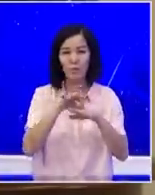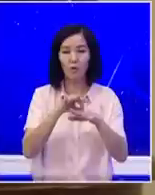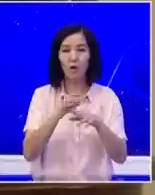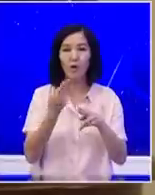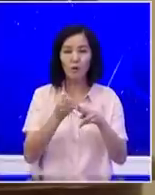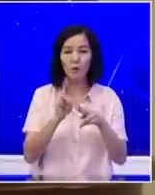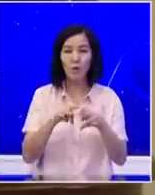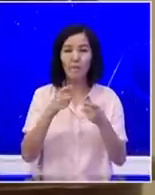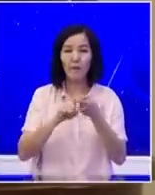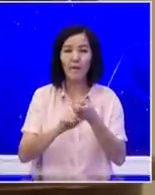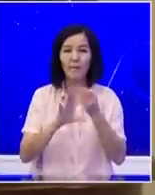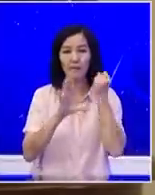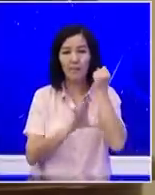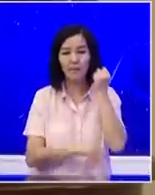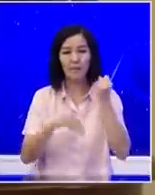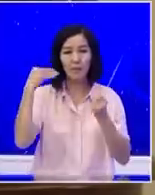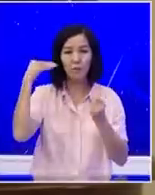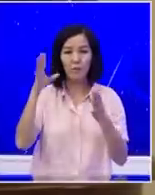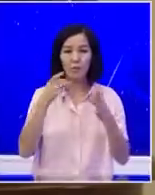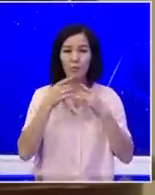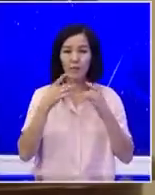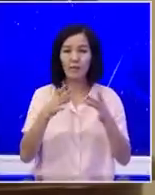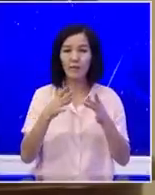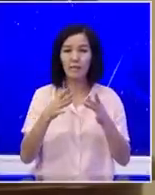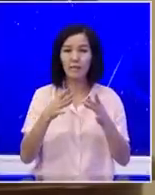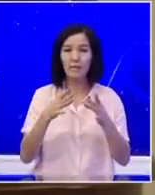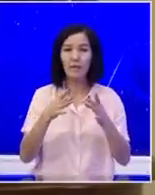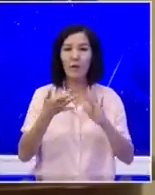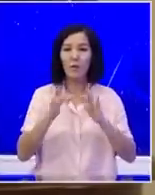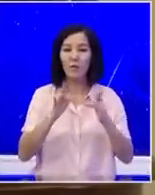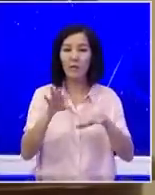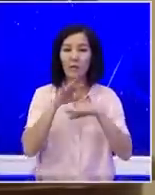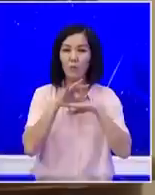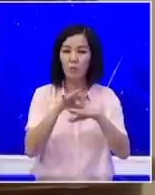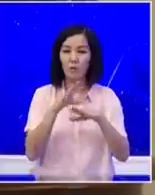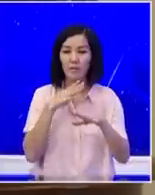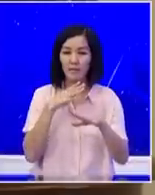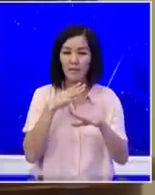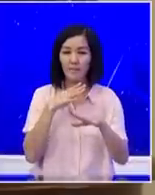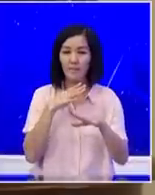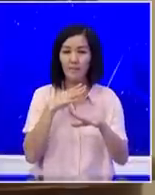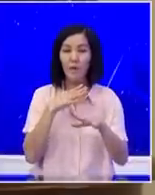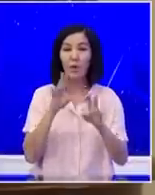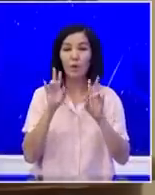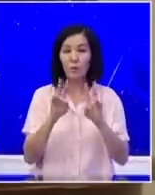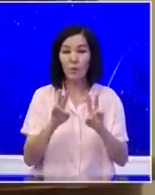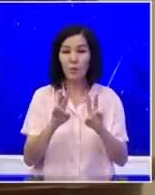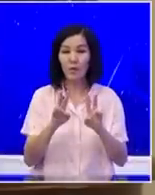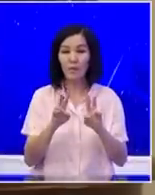Соған сәйкес соңғы қоңырау мерекесін де ерекше форматта өткізіп отырмыз. Десек те,